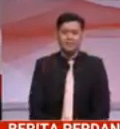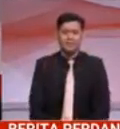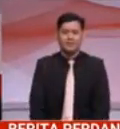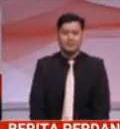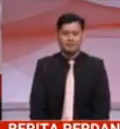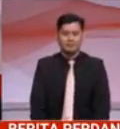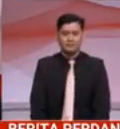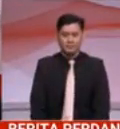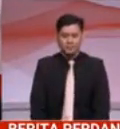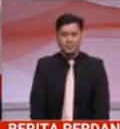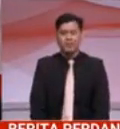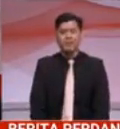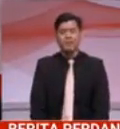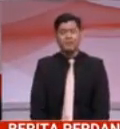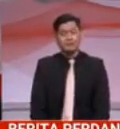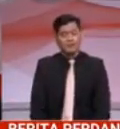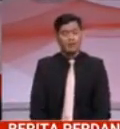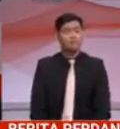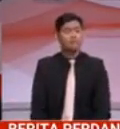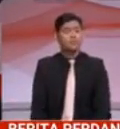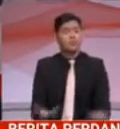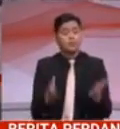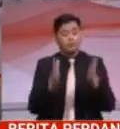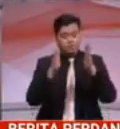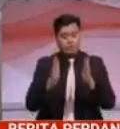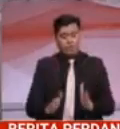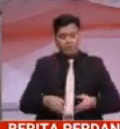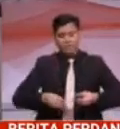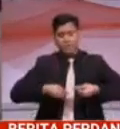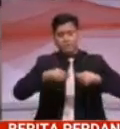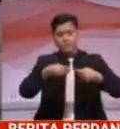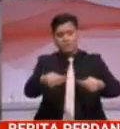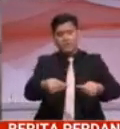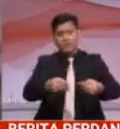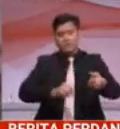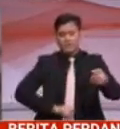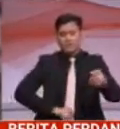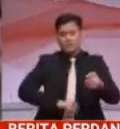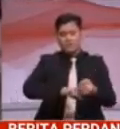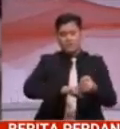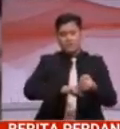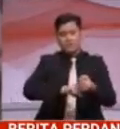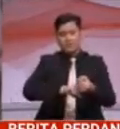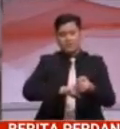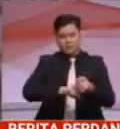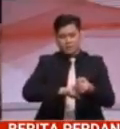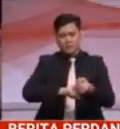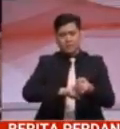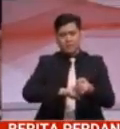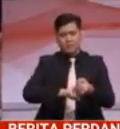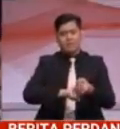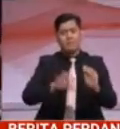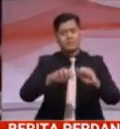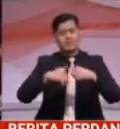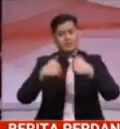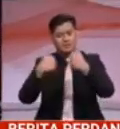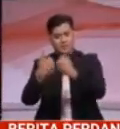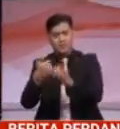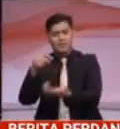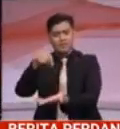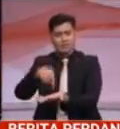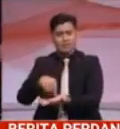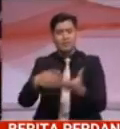iKasih merupakan antara penyumbang yang menjayakan program Aspirasi Merdeka Kelantan FM di Kampung Bahagia. NGO itu juga